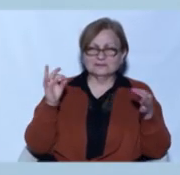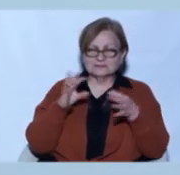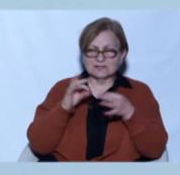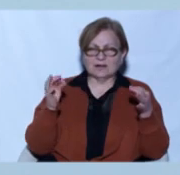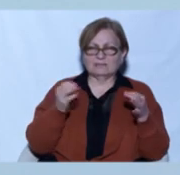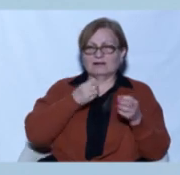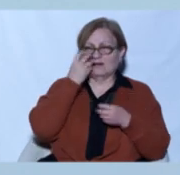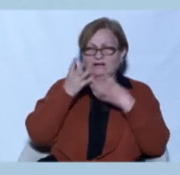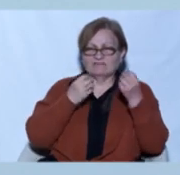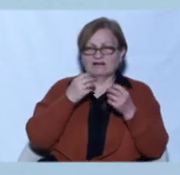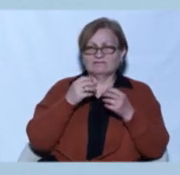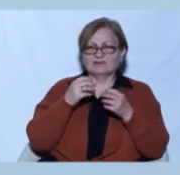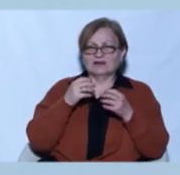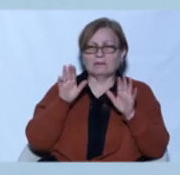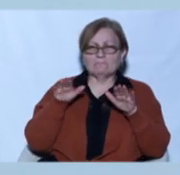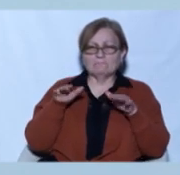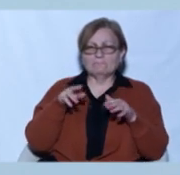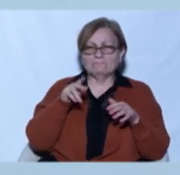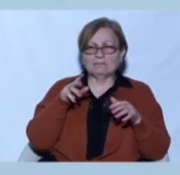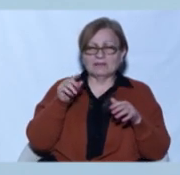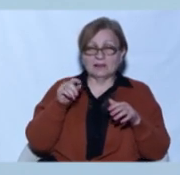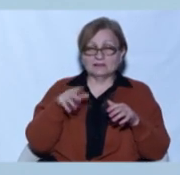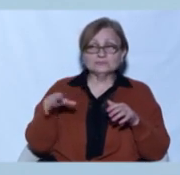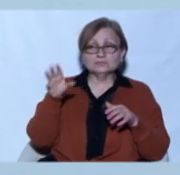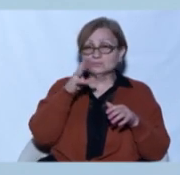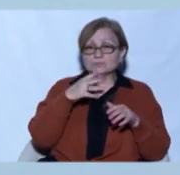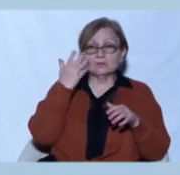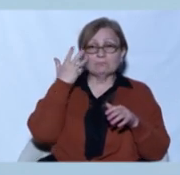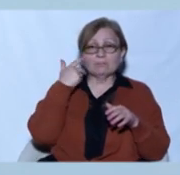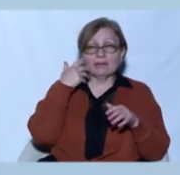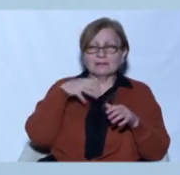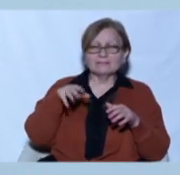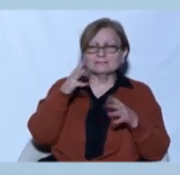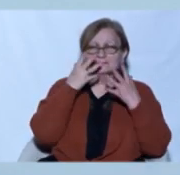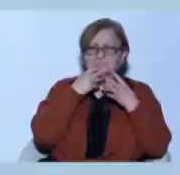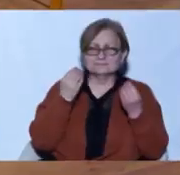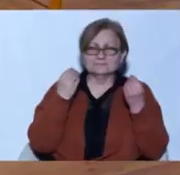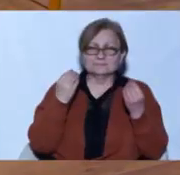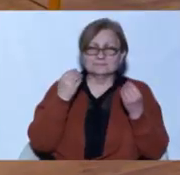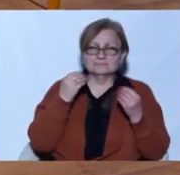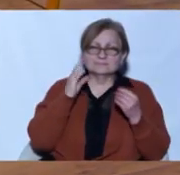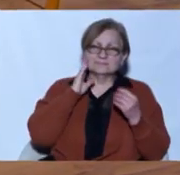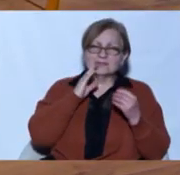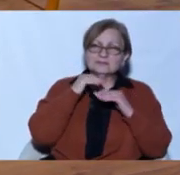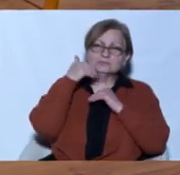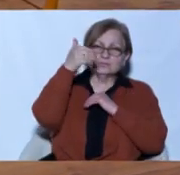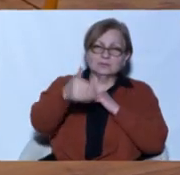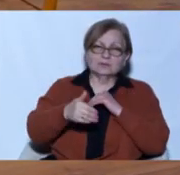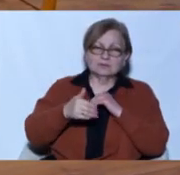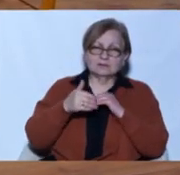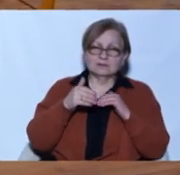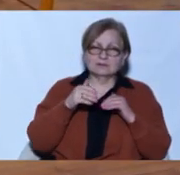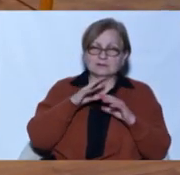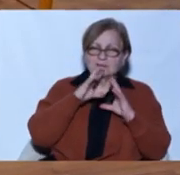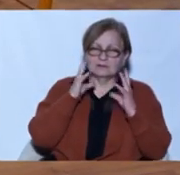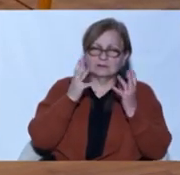ყვავილი, პეპელაც კი. და თუმცა ფერადია და მშვენიერი ის, რაც დედის მიღმა იშლება, მაგრამ